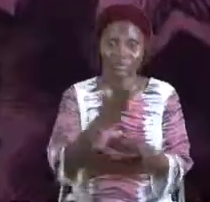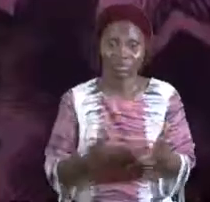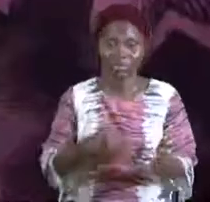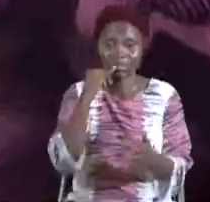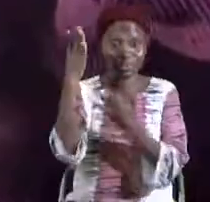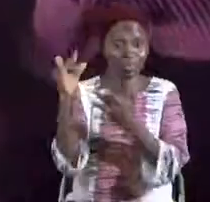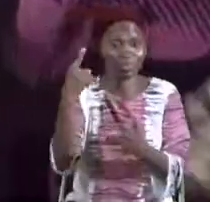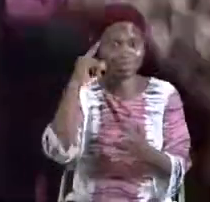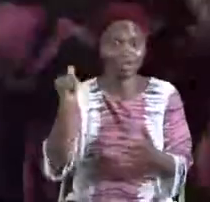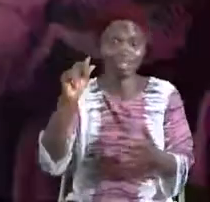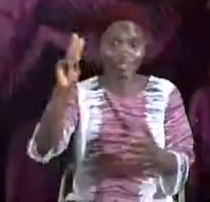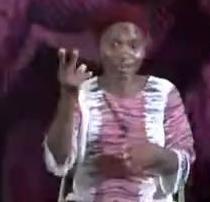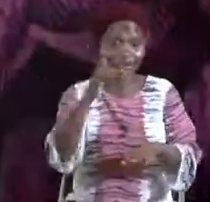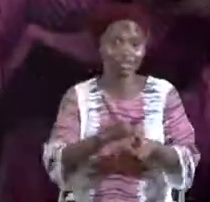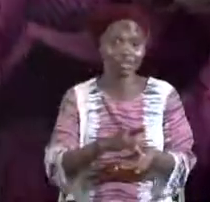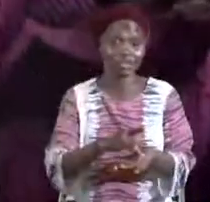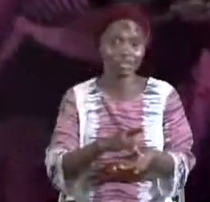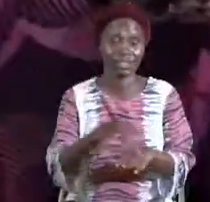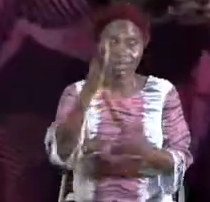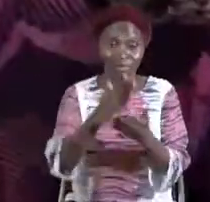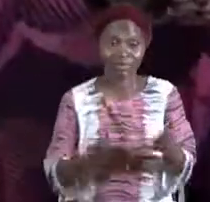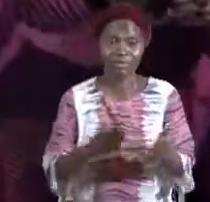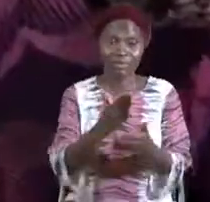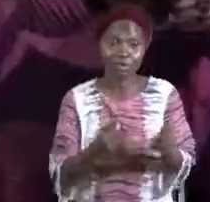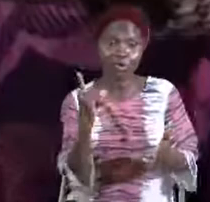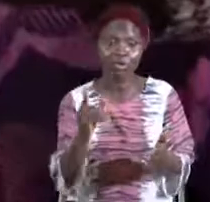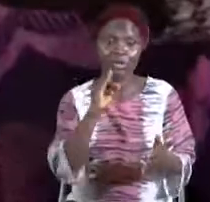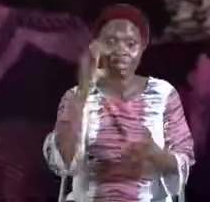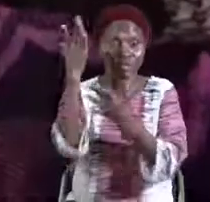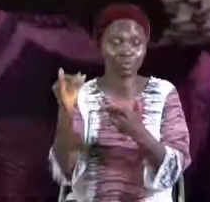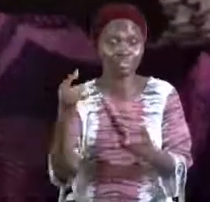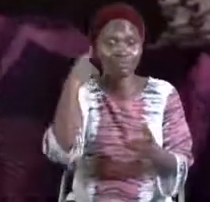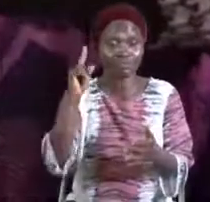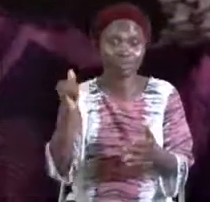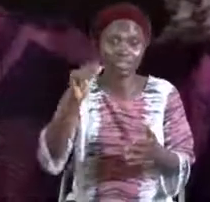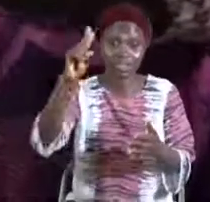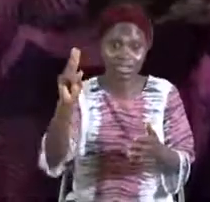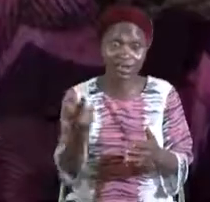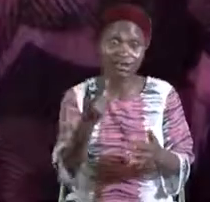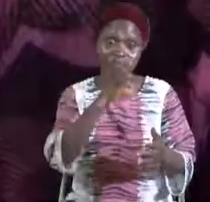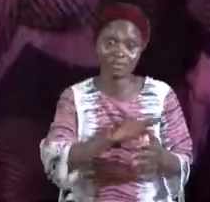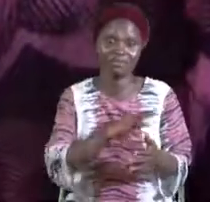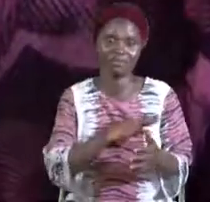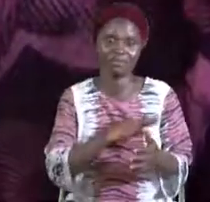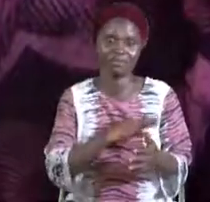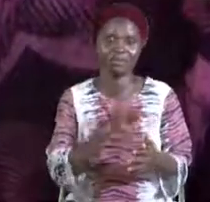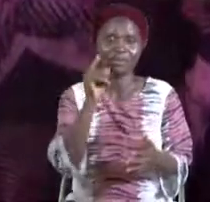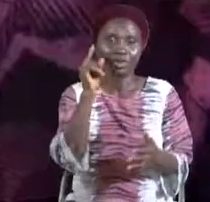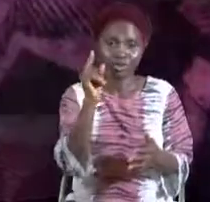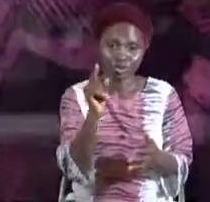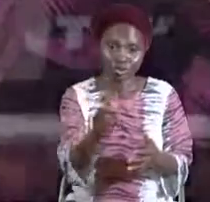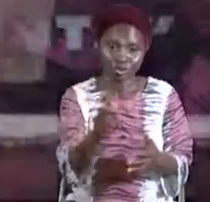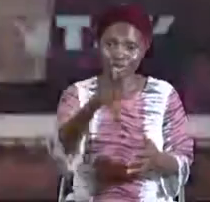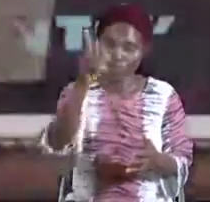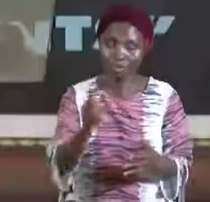touche. Quelqu'un attend une seconde transformation. Quelqu'un attend une seconde grâce. Tu ne